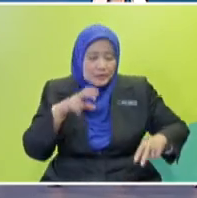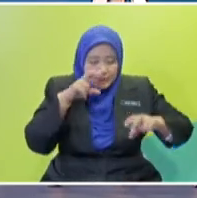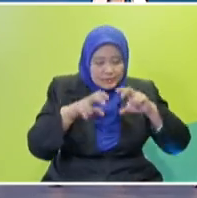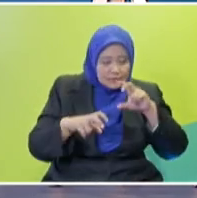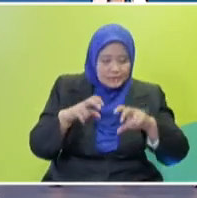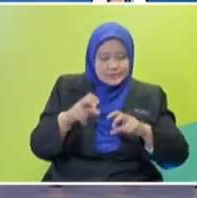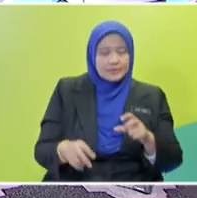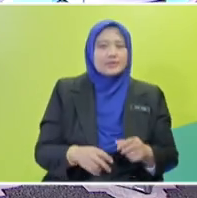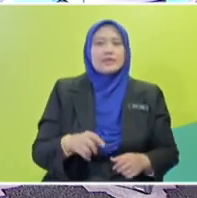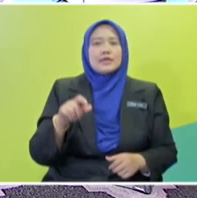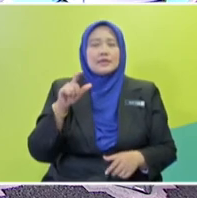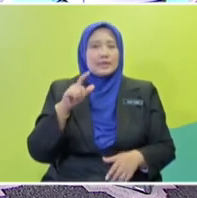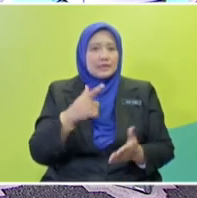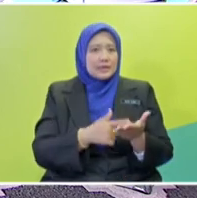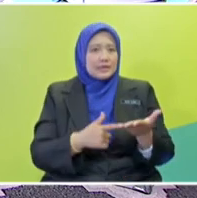produk